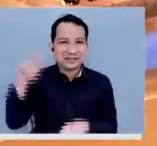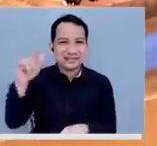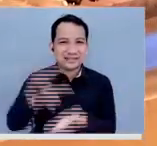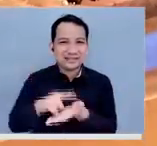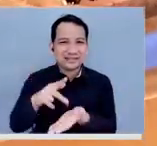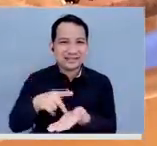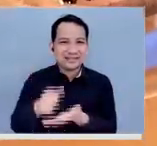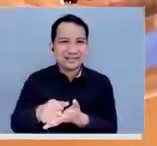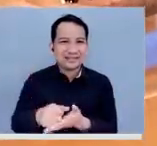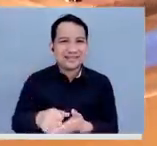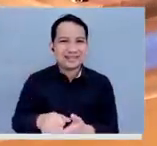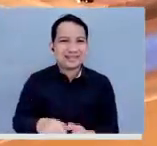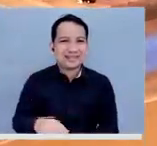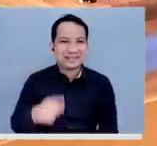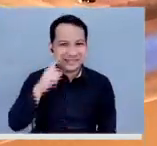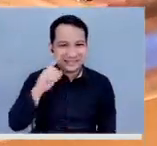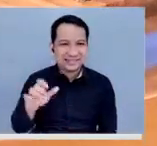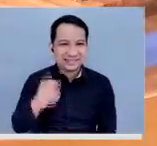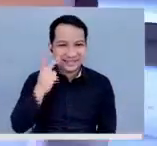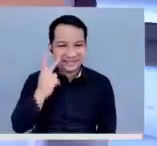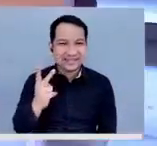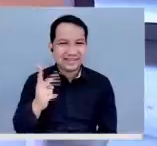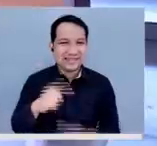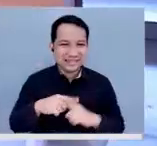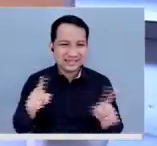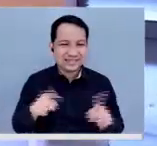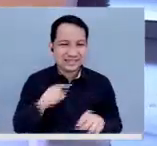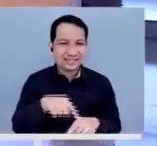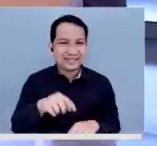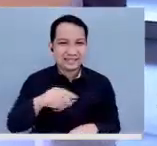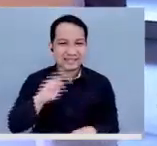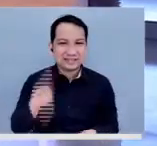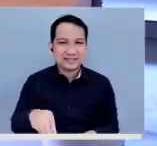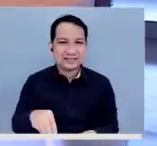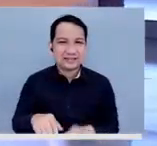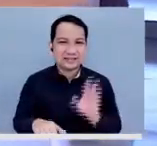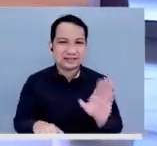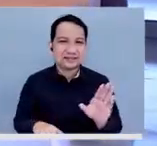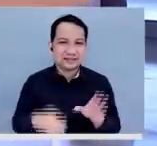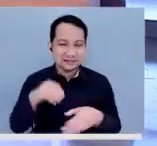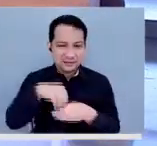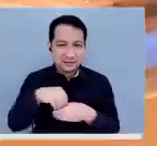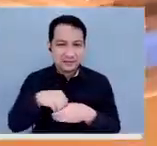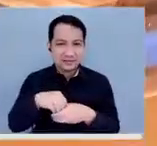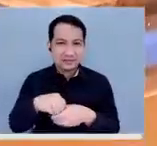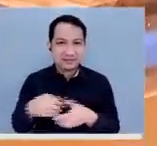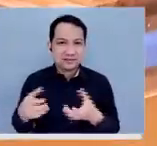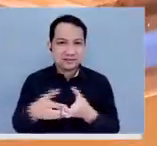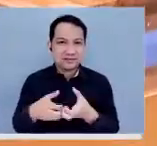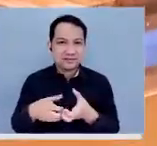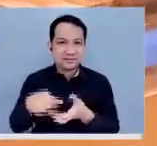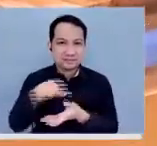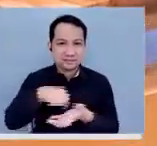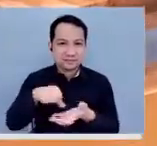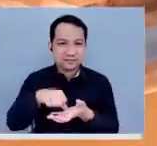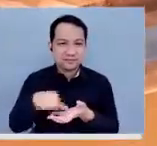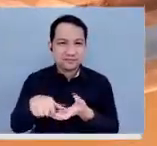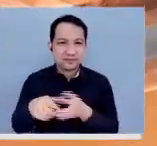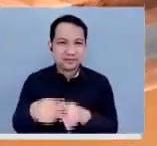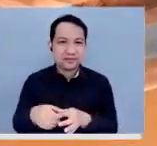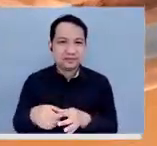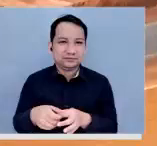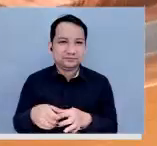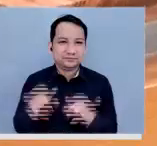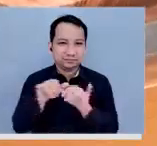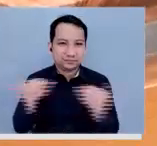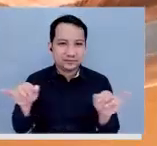Ano pinagkaiba? Witty ka doon. Kaiba ng Manila. Yes, yung lobe po niya, nalagyan namin siya ng sauce. Okay. So, pero anong, same pa rin po. May,